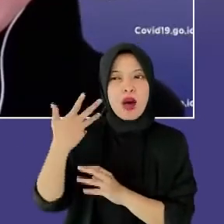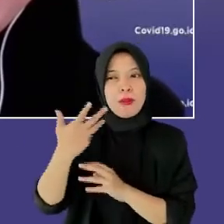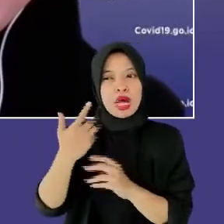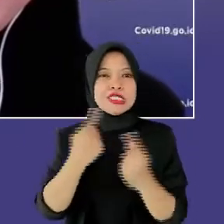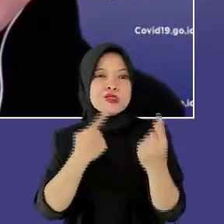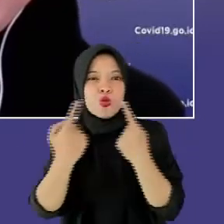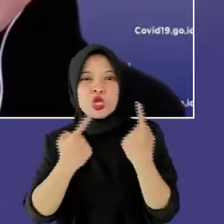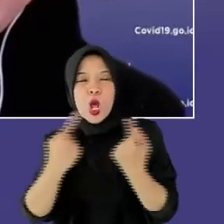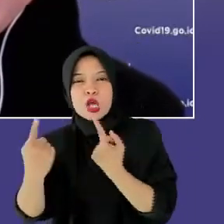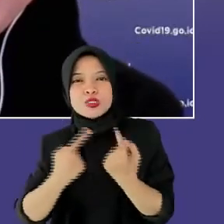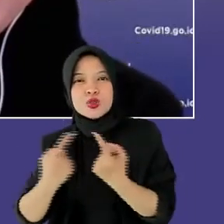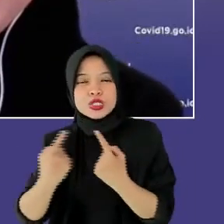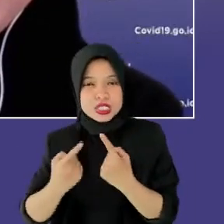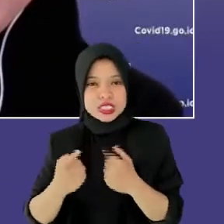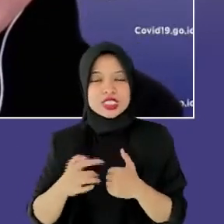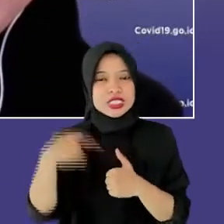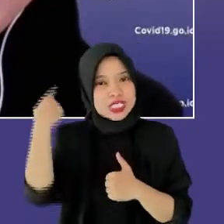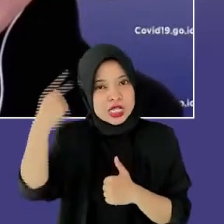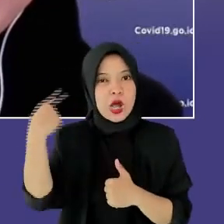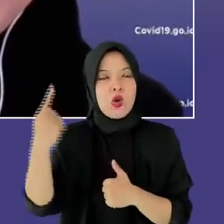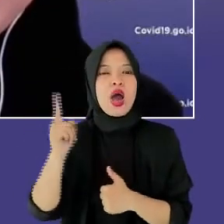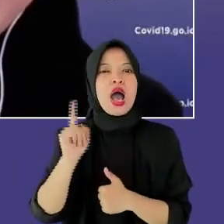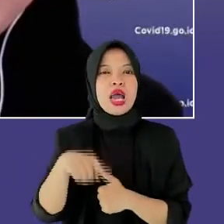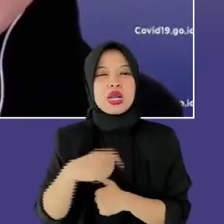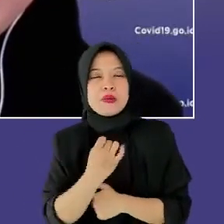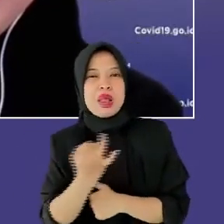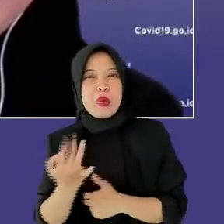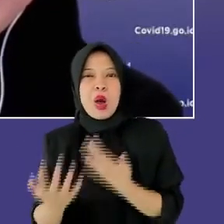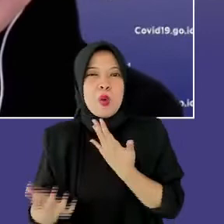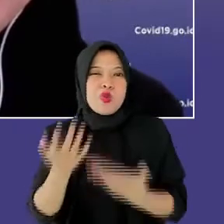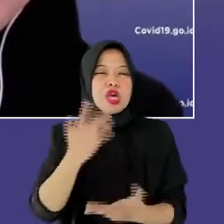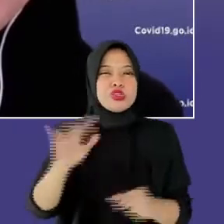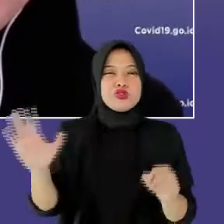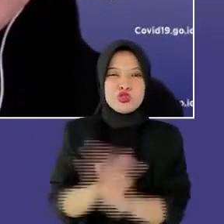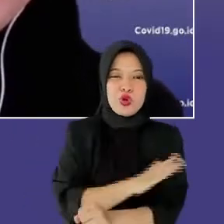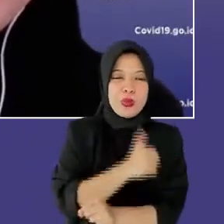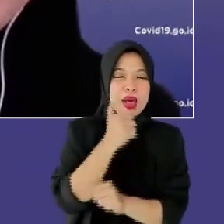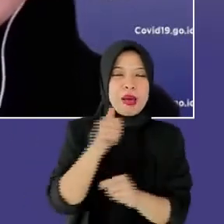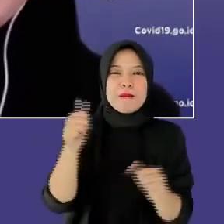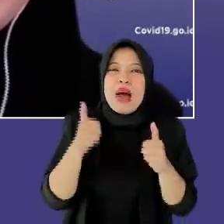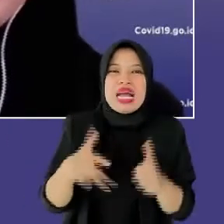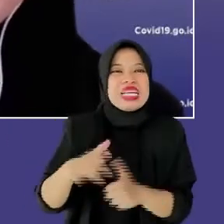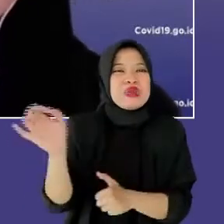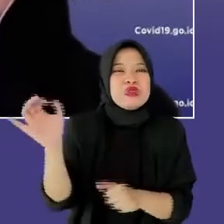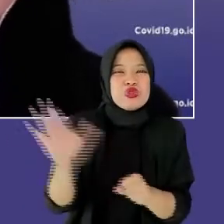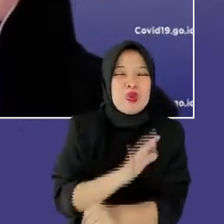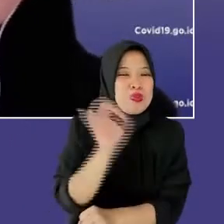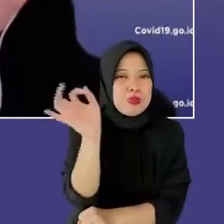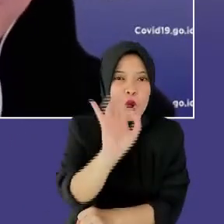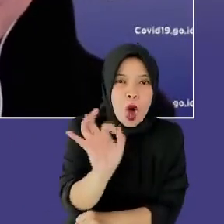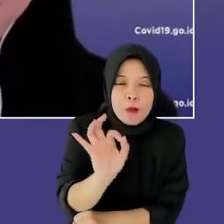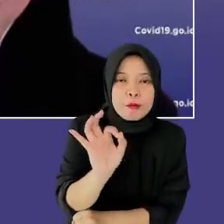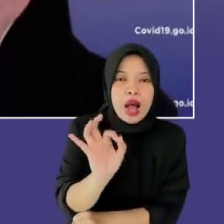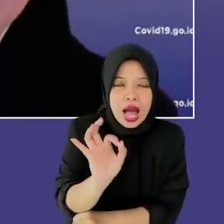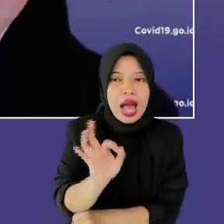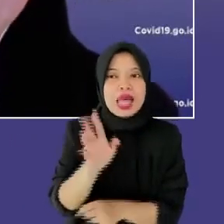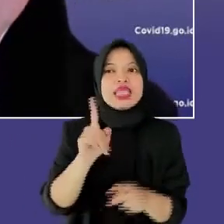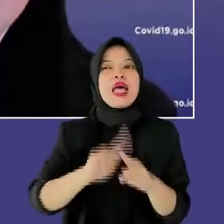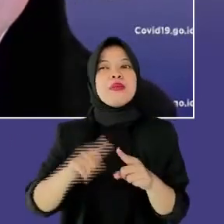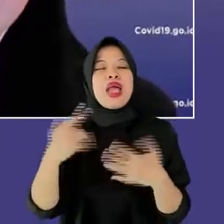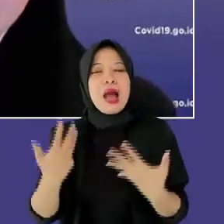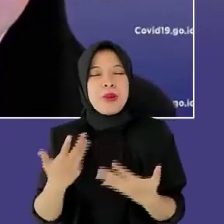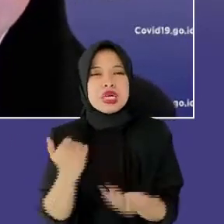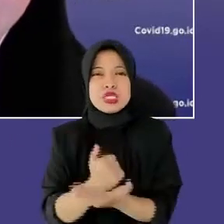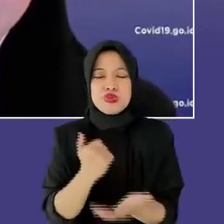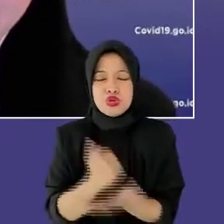sekali membahas mengenai kepatuhan, dan memang masih ada yang barangkali masih belum cukup baik sebetulnya. Tapi di sisi itu kita bisa melihat juga